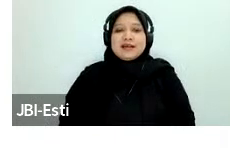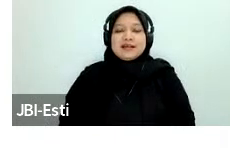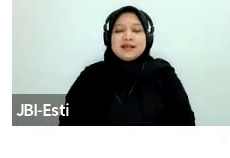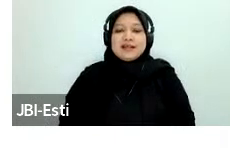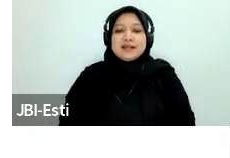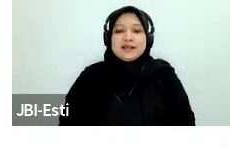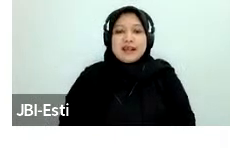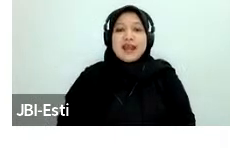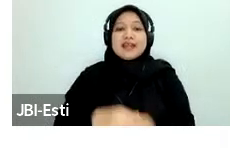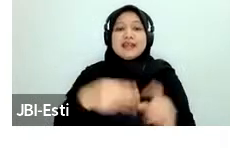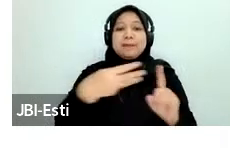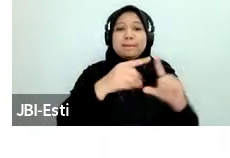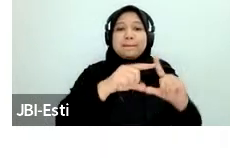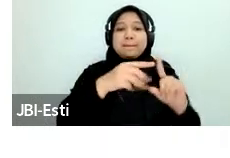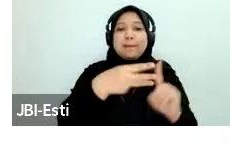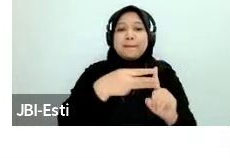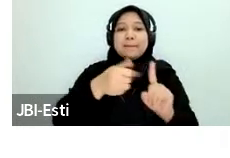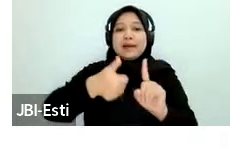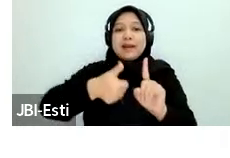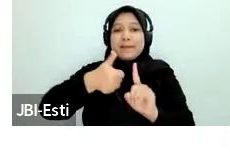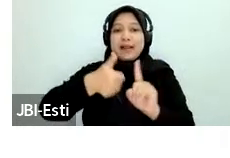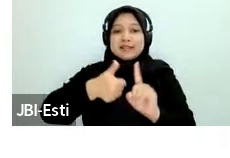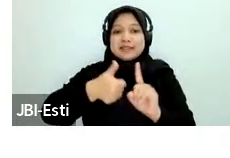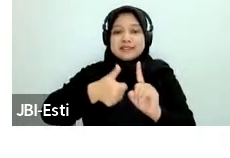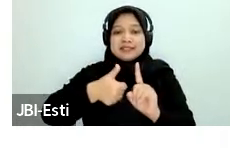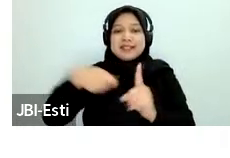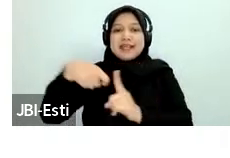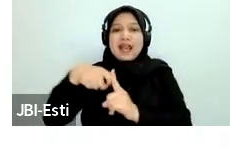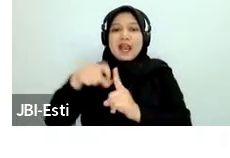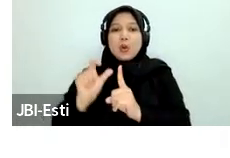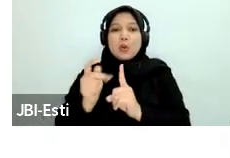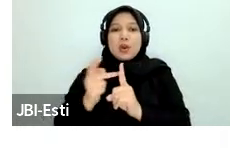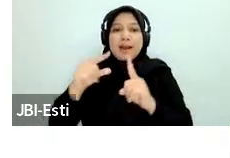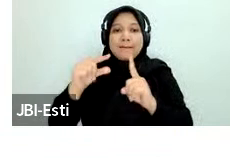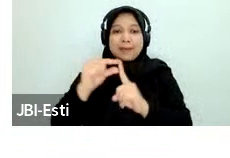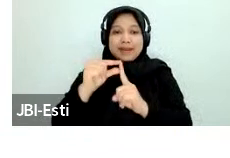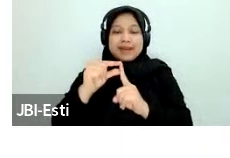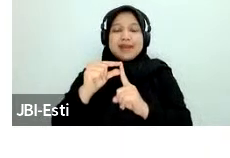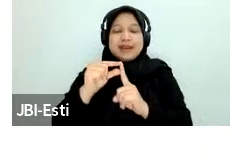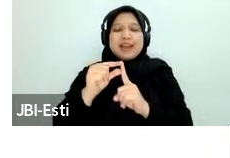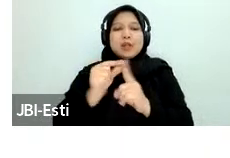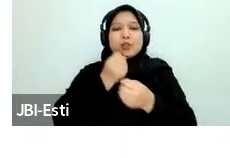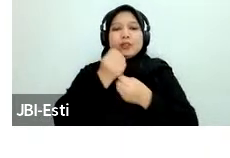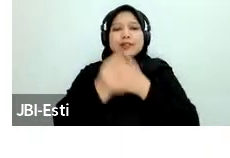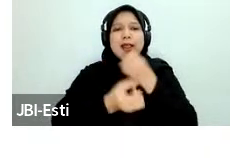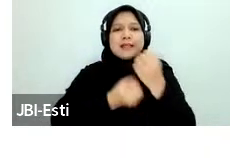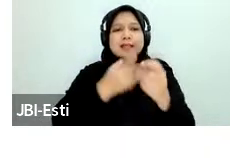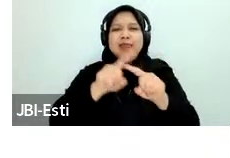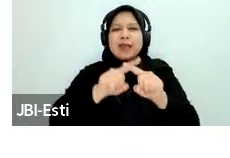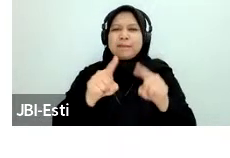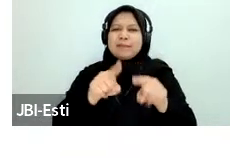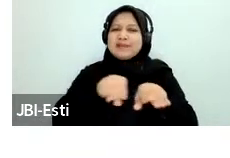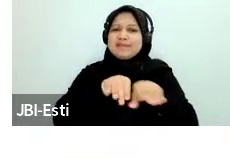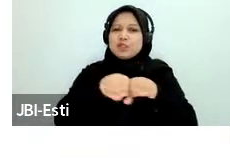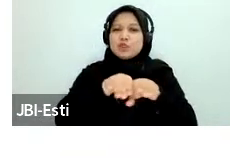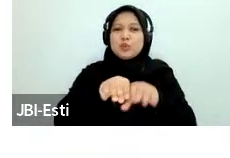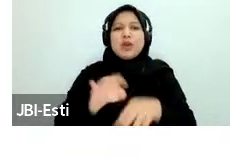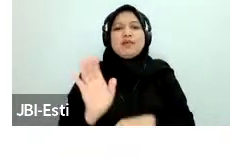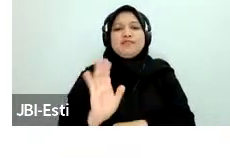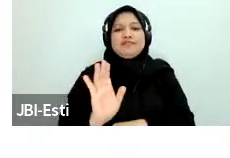bab 16 kau HP itu tidak sinkron gitu ya